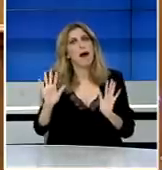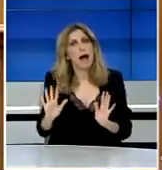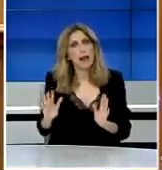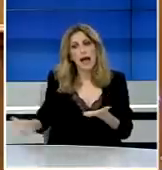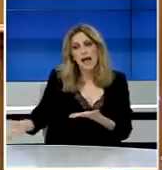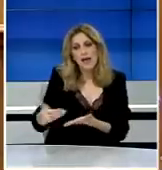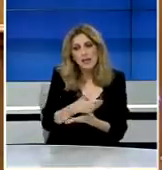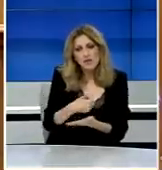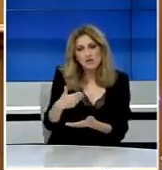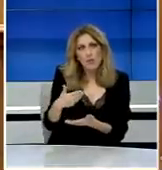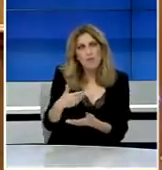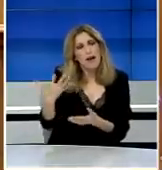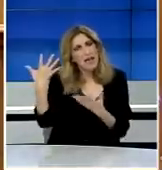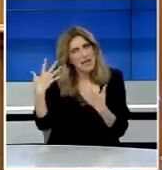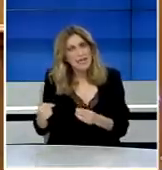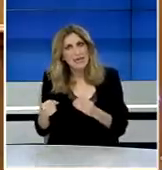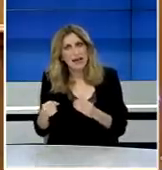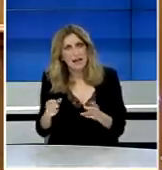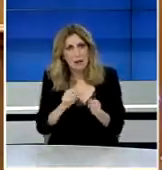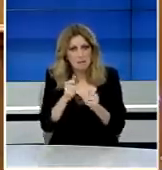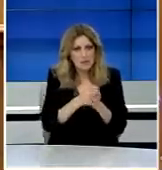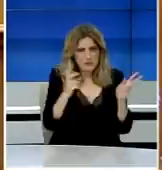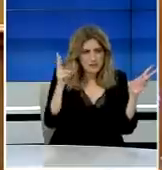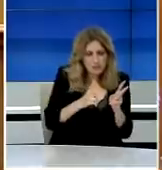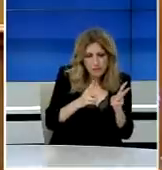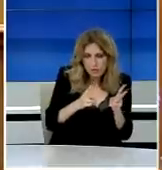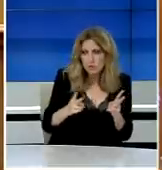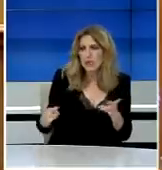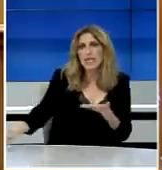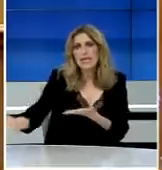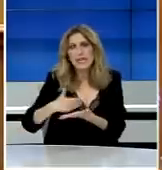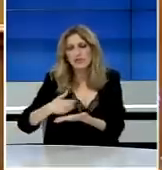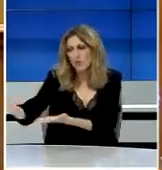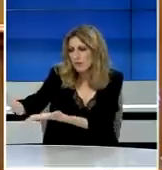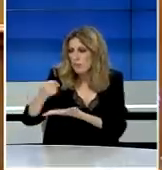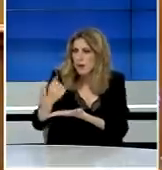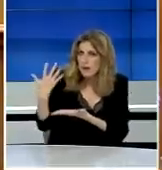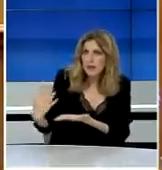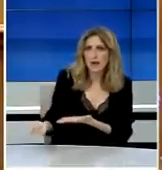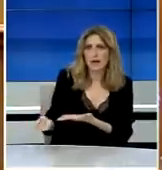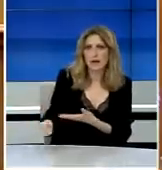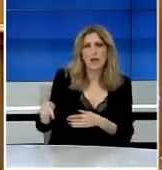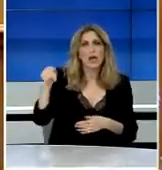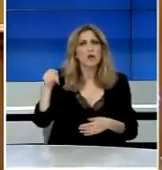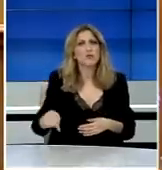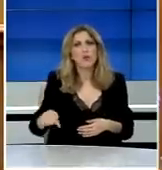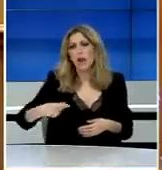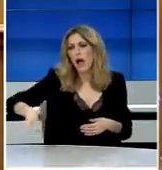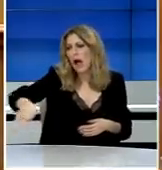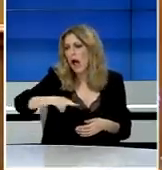Τι θα γίνουν αυτοί οι άνθρωποι? Τι θα γίνουν οι εποχικοί εργαζόμενοι? Υπάρχουν αόρατοι